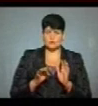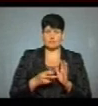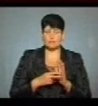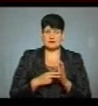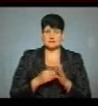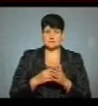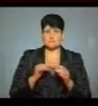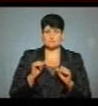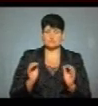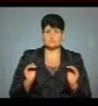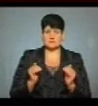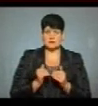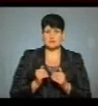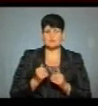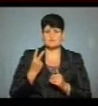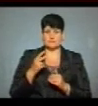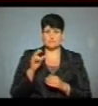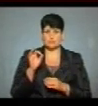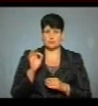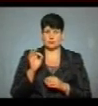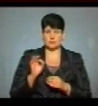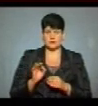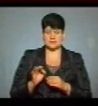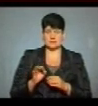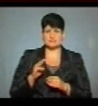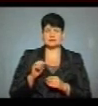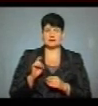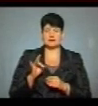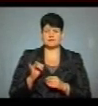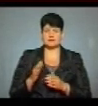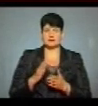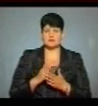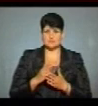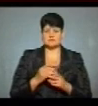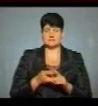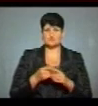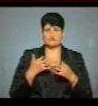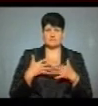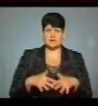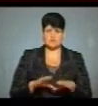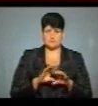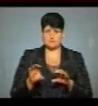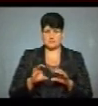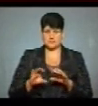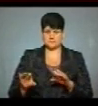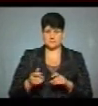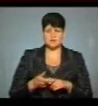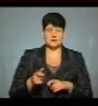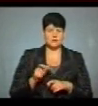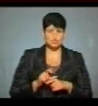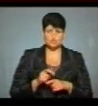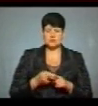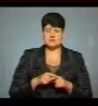зможемо зменшити на 1,5-2% навантаження на тариф, яке в нас відбувається за рахунок втрат в мережах. Дуже це